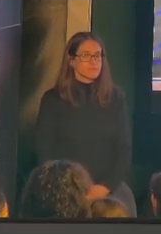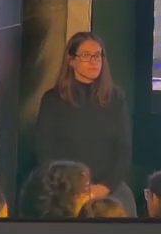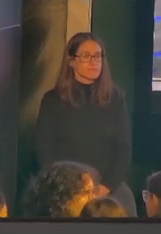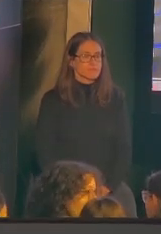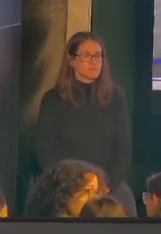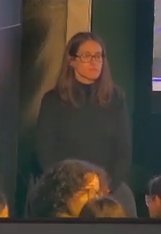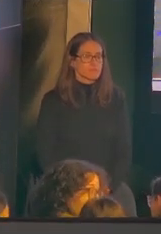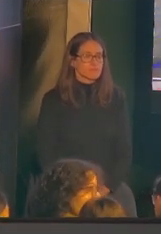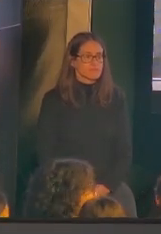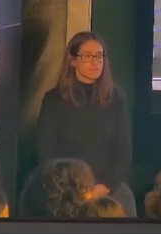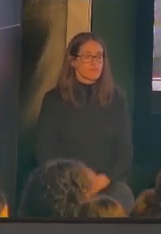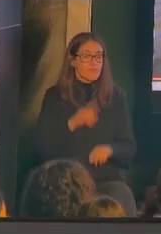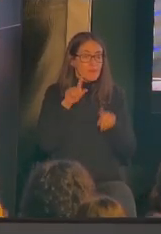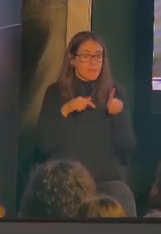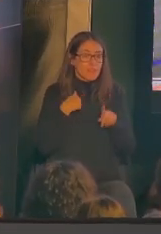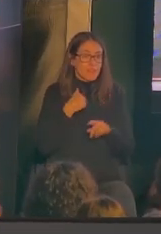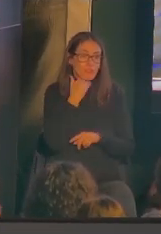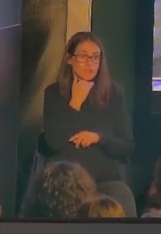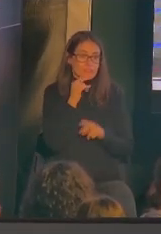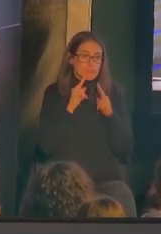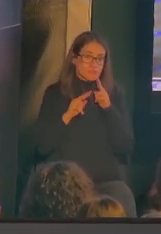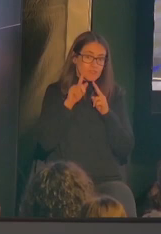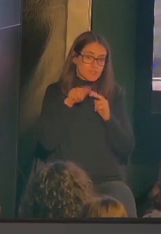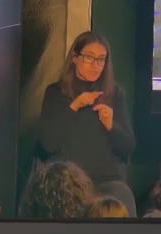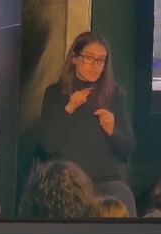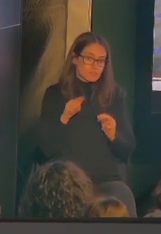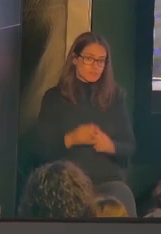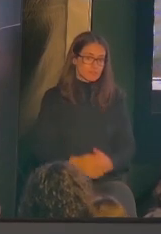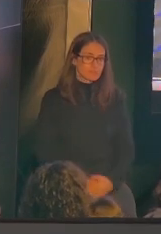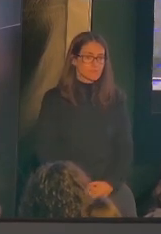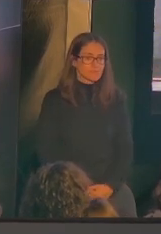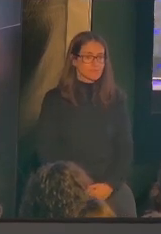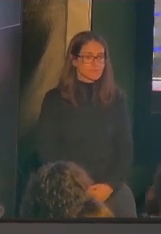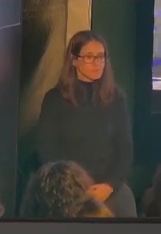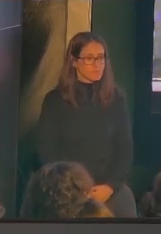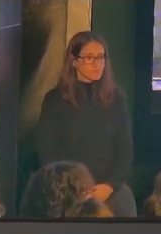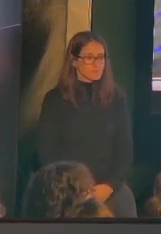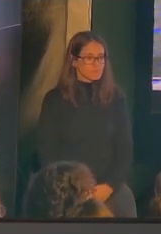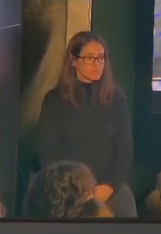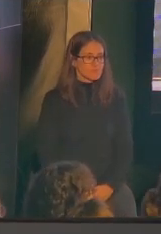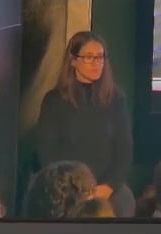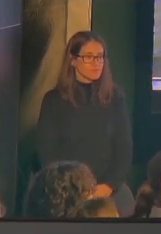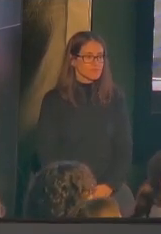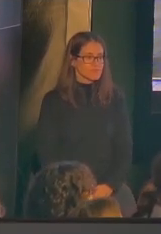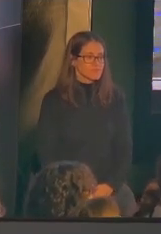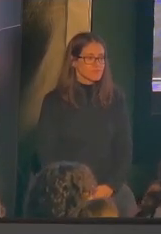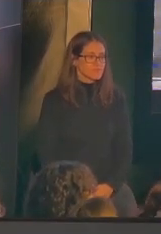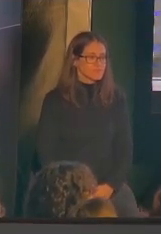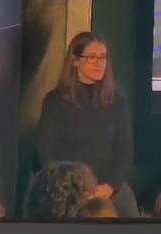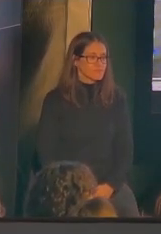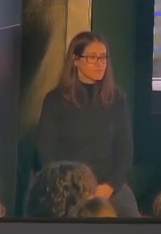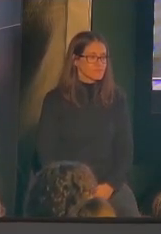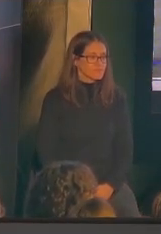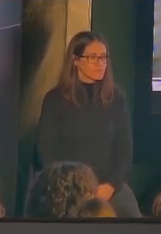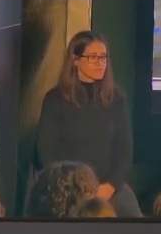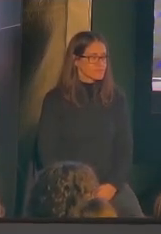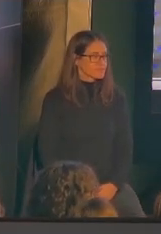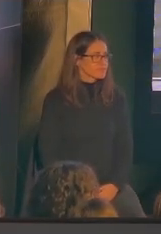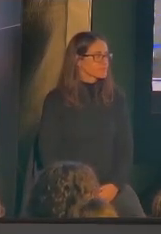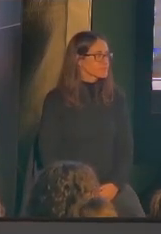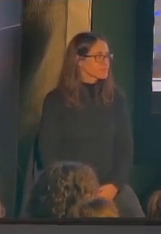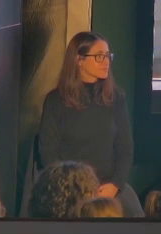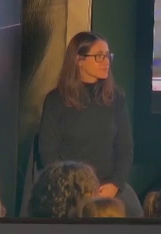i si la sé respondre, la respondré. Perfecte. Això ja ho tenim.